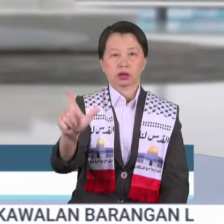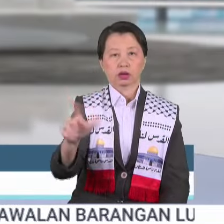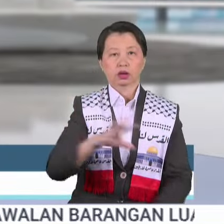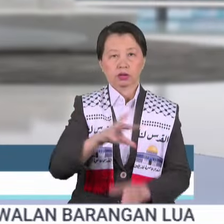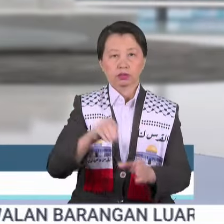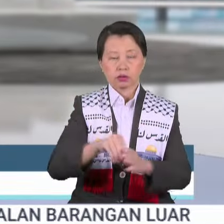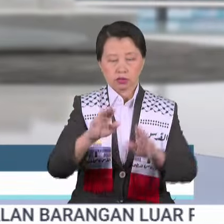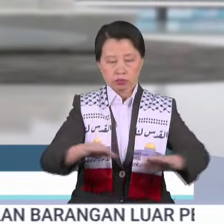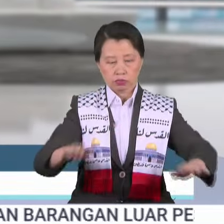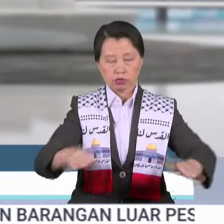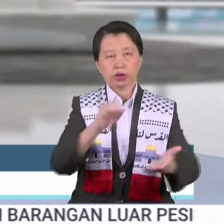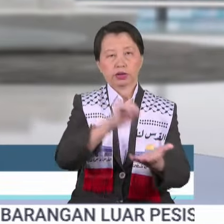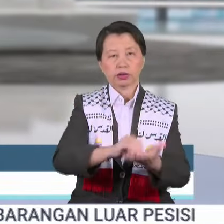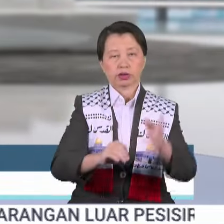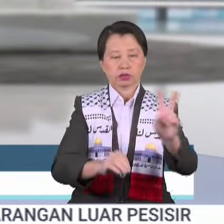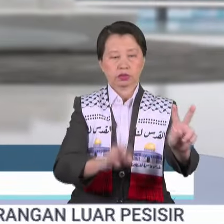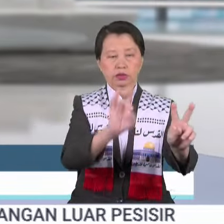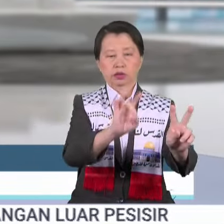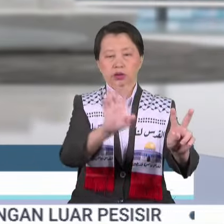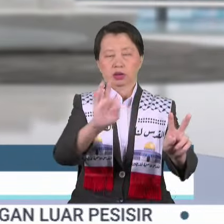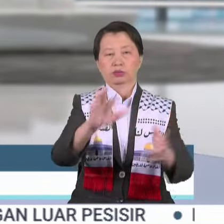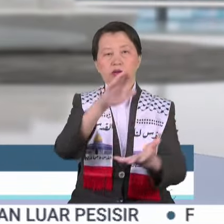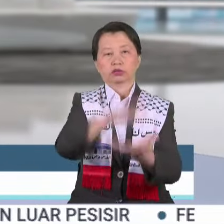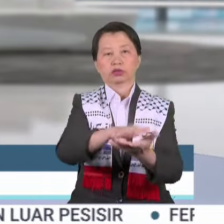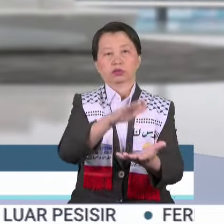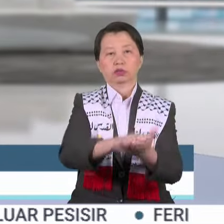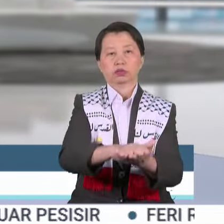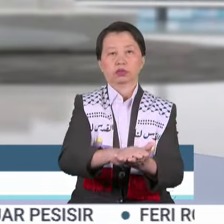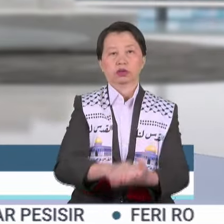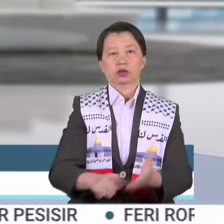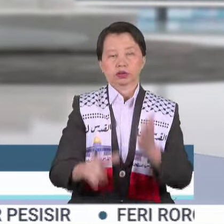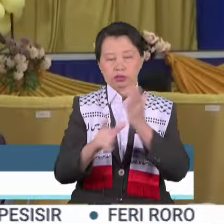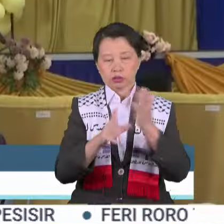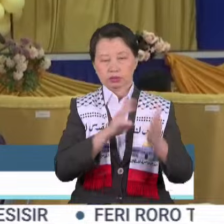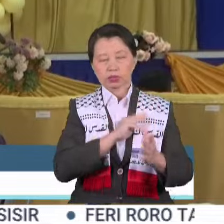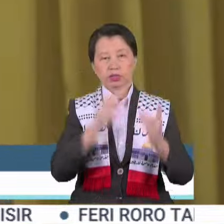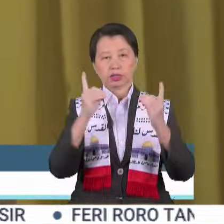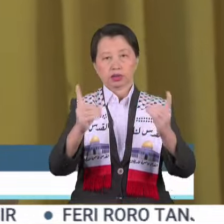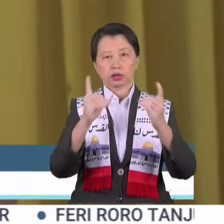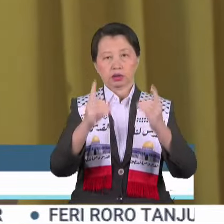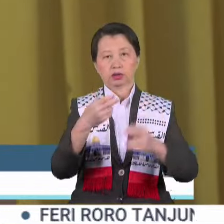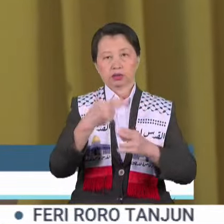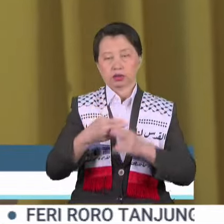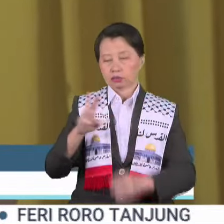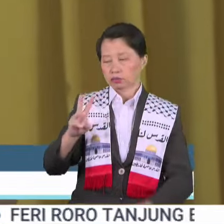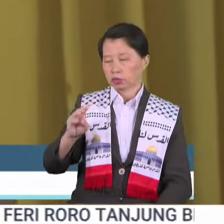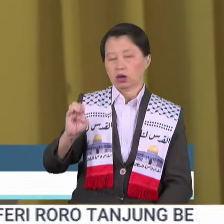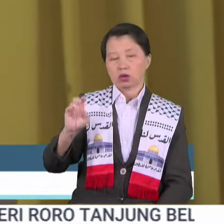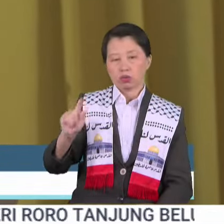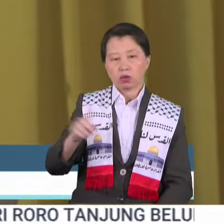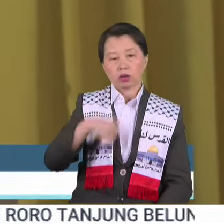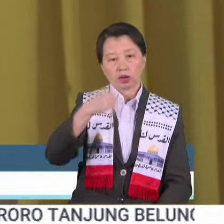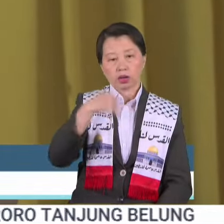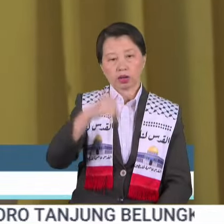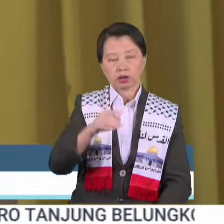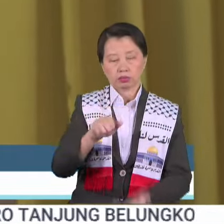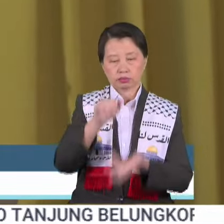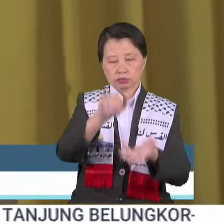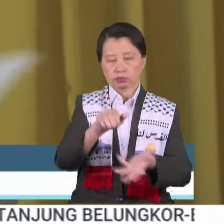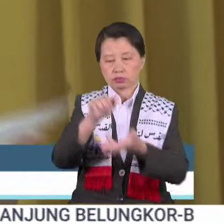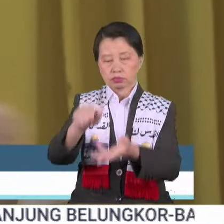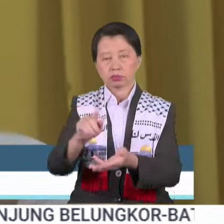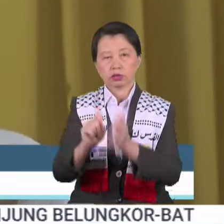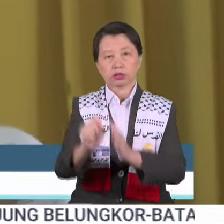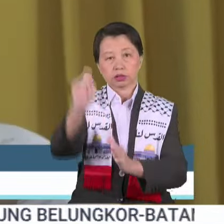Ia meliputi murid di 289 buah sekolah. Timbalan Menteri Pendidikan Wong Kah Woh berkata, penyaluran